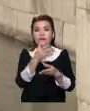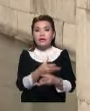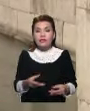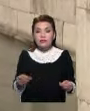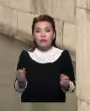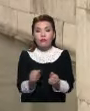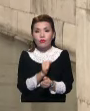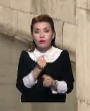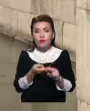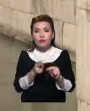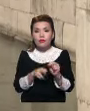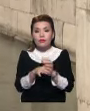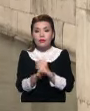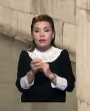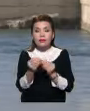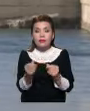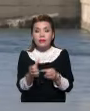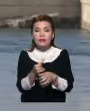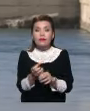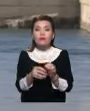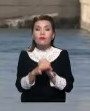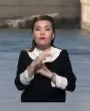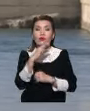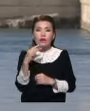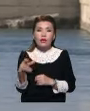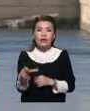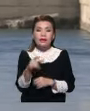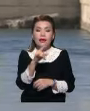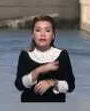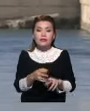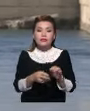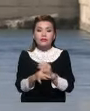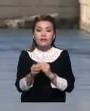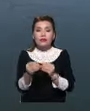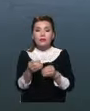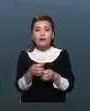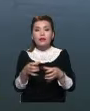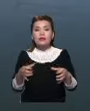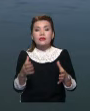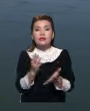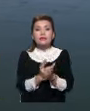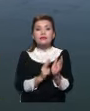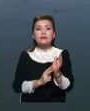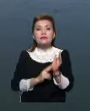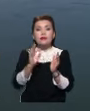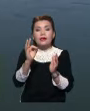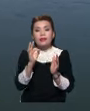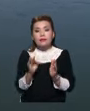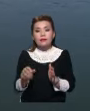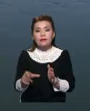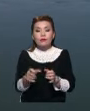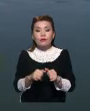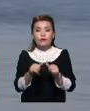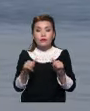засушливой. Вносят свою лепту в обмеление также многочисленные каналы и искусственные накопители. А так как 70% накопления реки